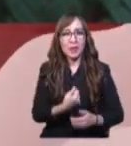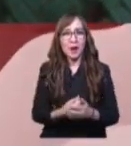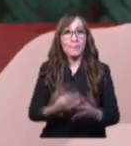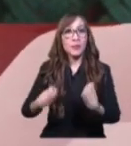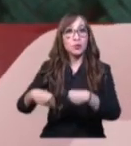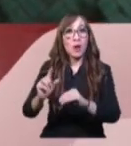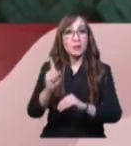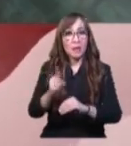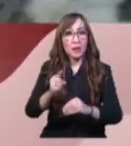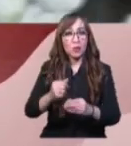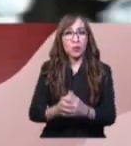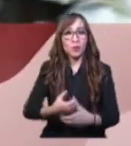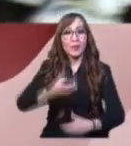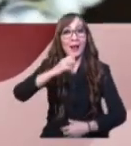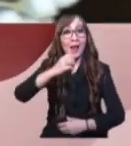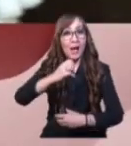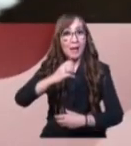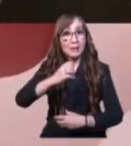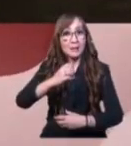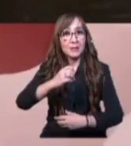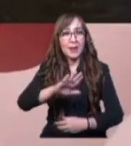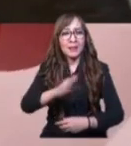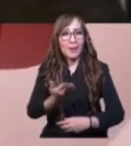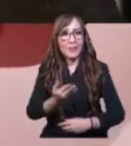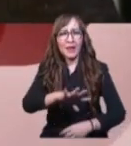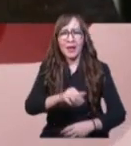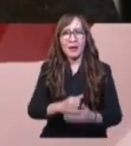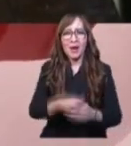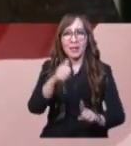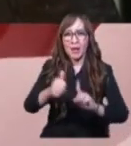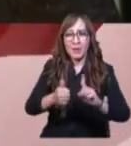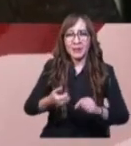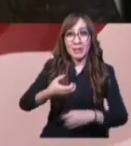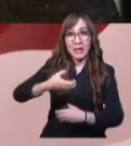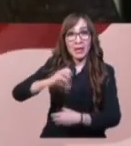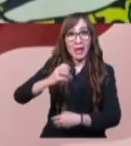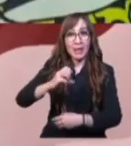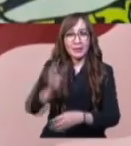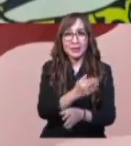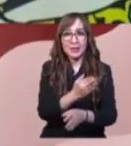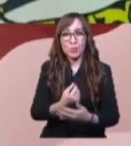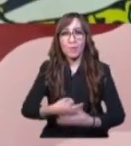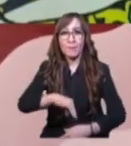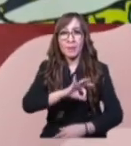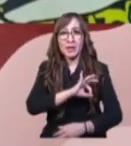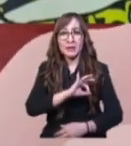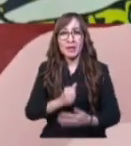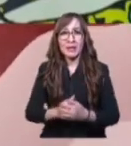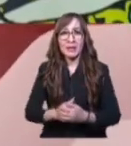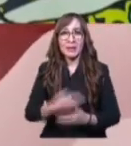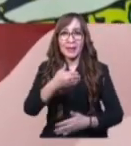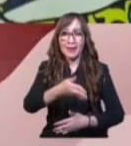pertama saya jualan itu 16 gelas, ada masanya sebelum beberapa saat sebelum presiden datang, kita bisa jualan 1000